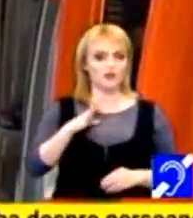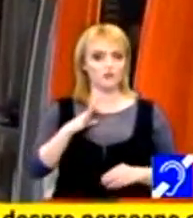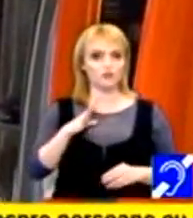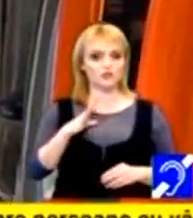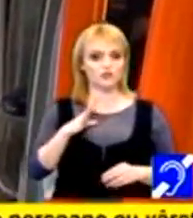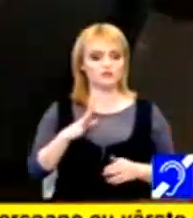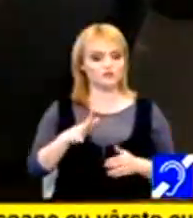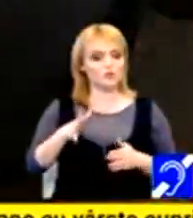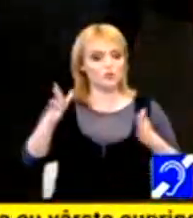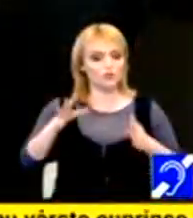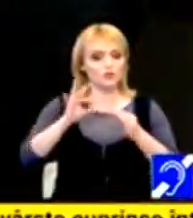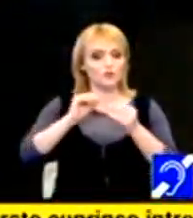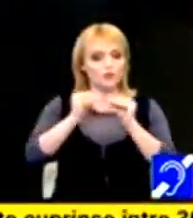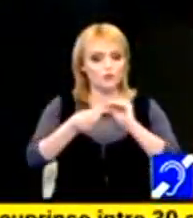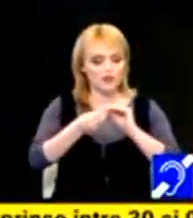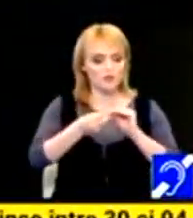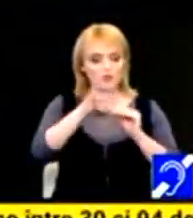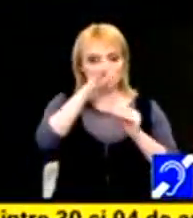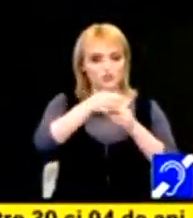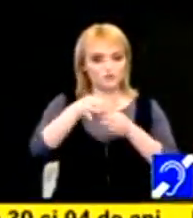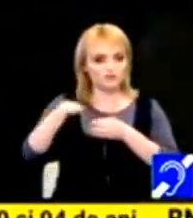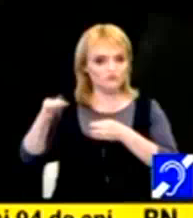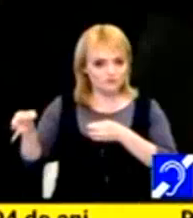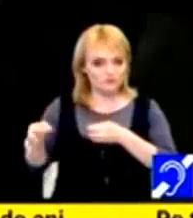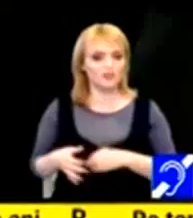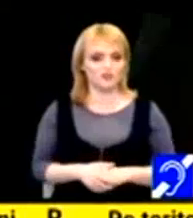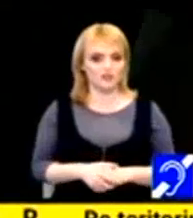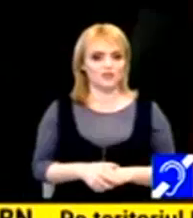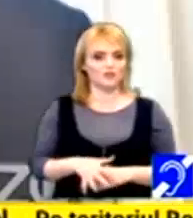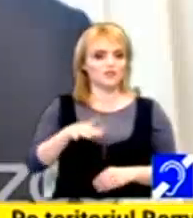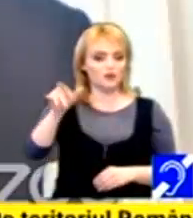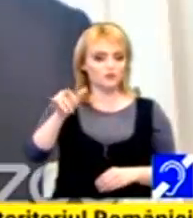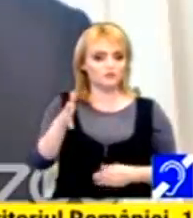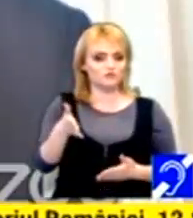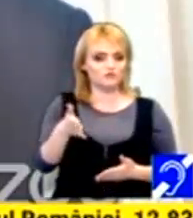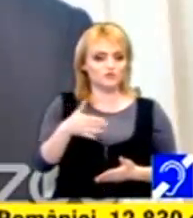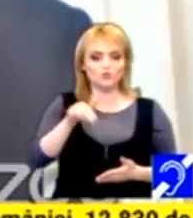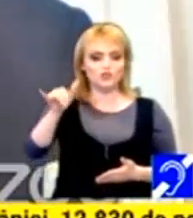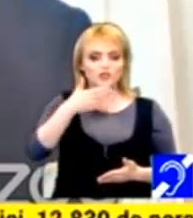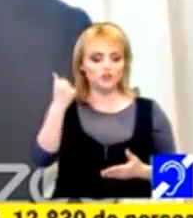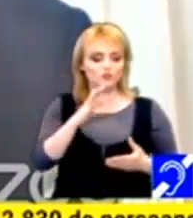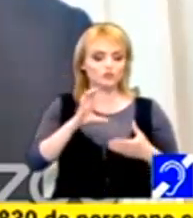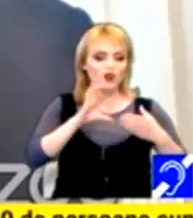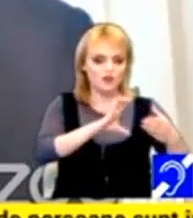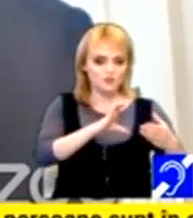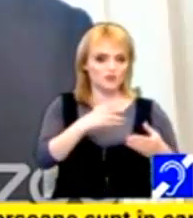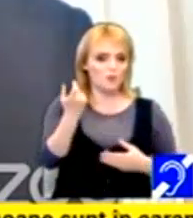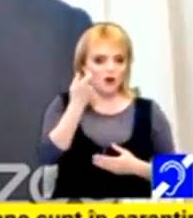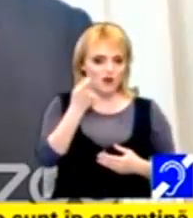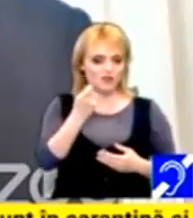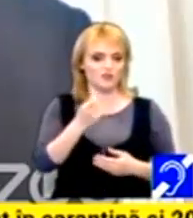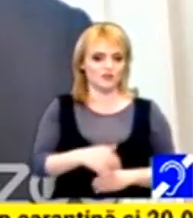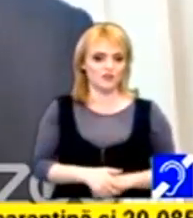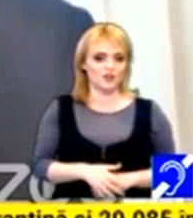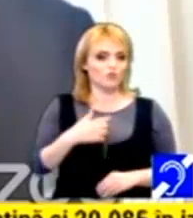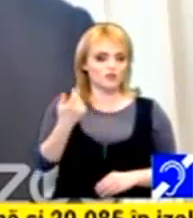din suburbii. Cu părere de rău, mai multe unități de transport pentru a le pune în circulație în suburbii